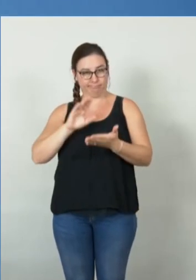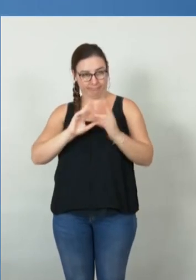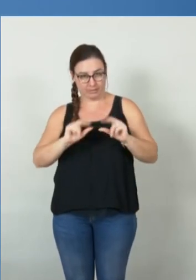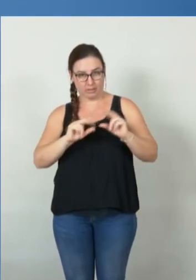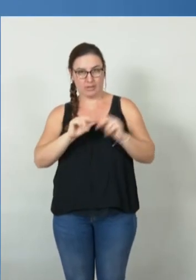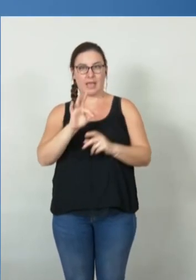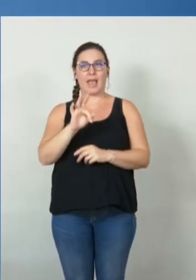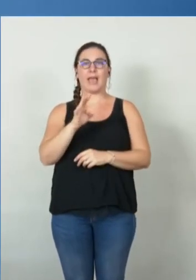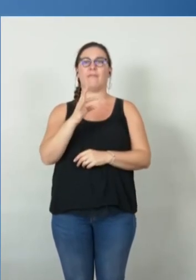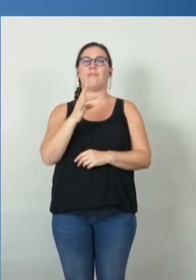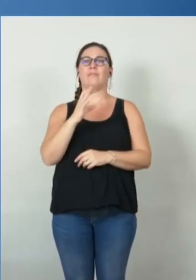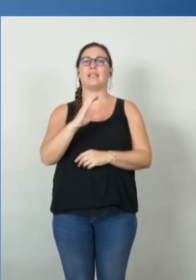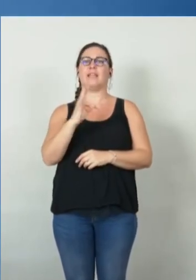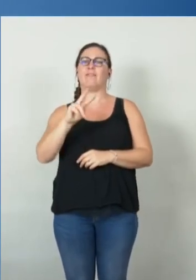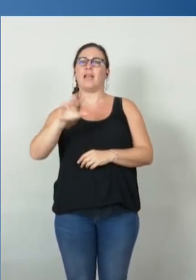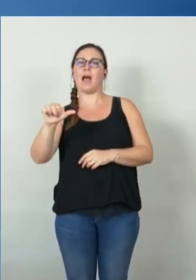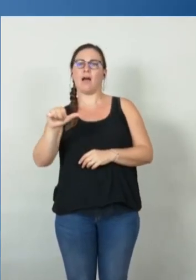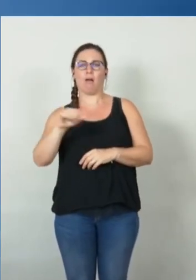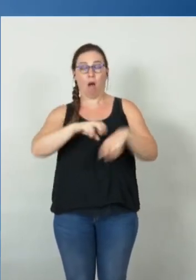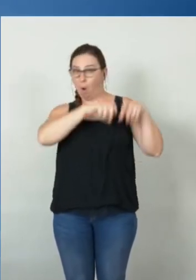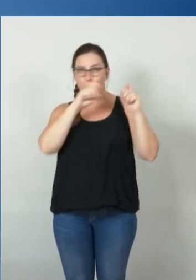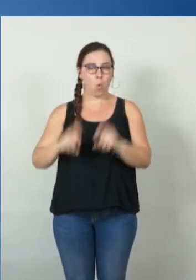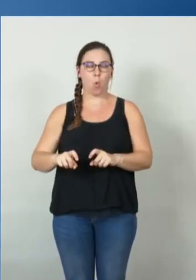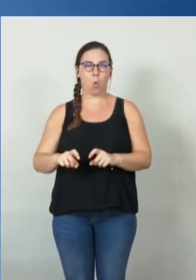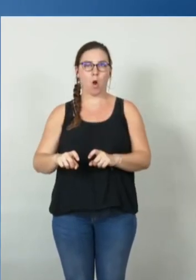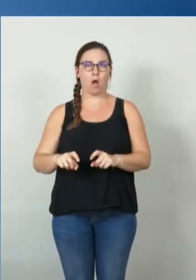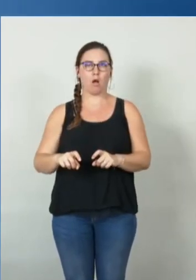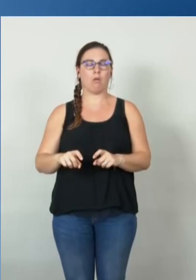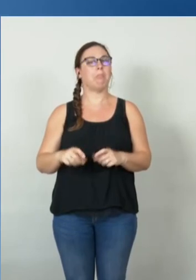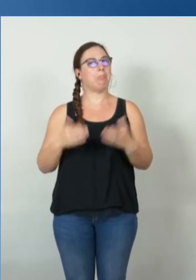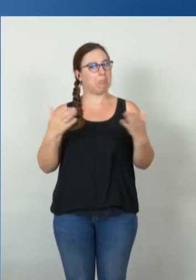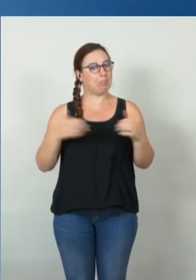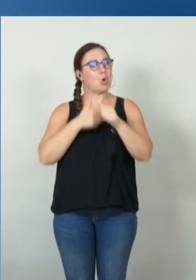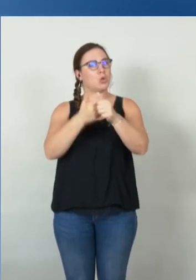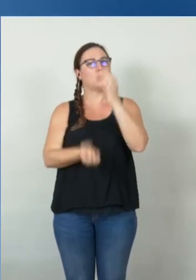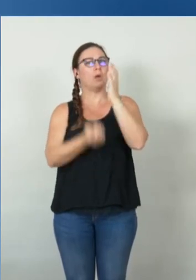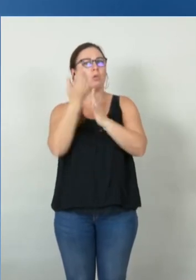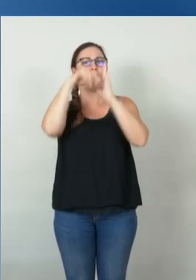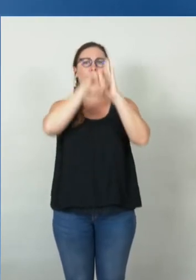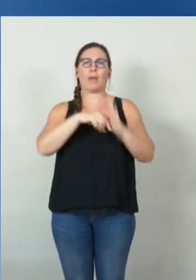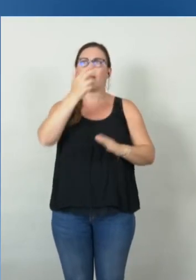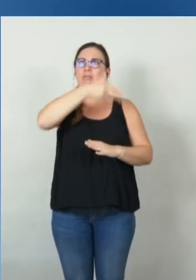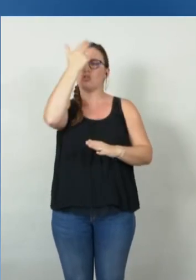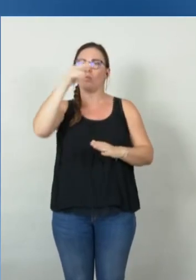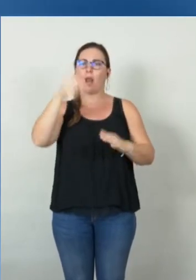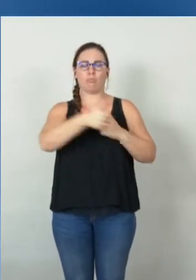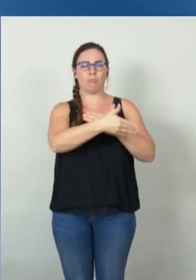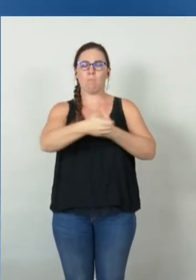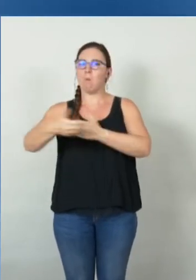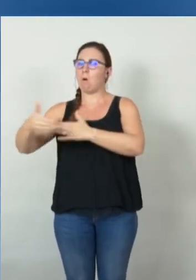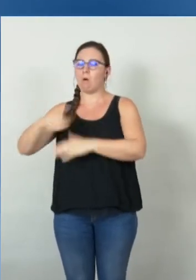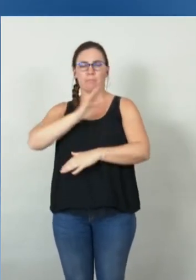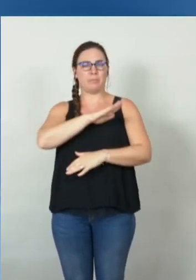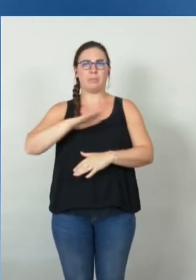on prend le FCTVA on avait des baisses significatives qui sont liées à de nouveaux périmètres définies nationalement et qui finalement